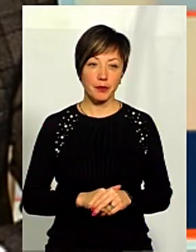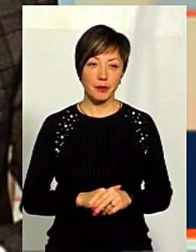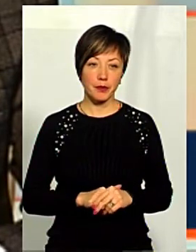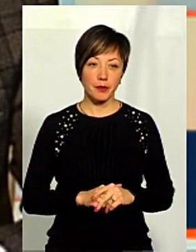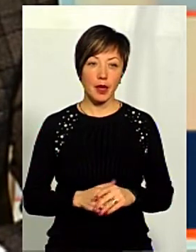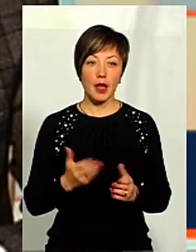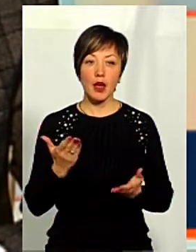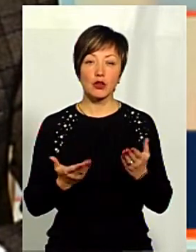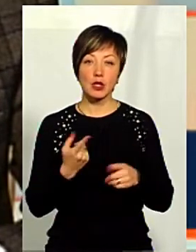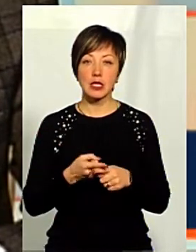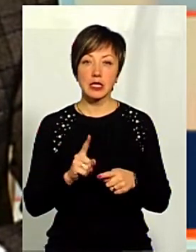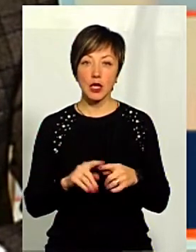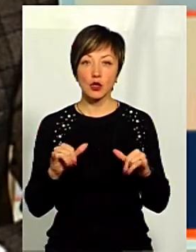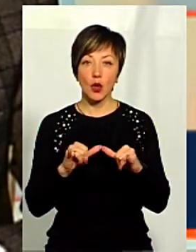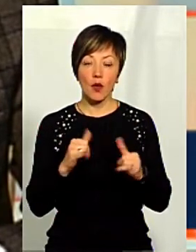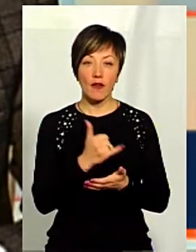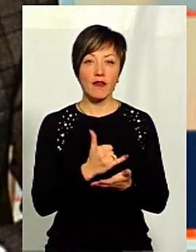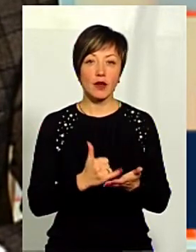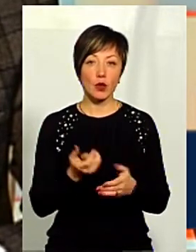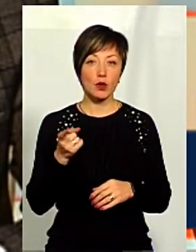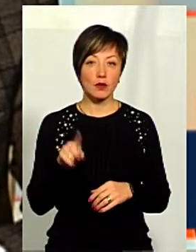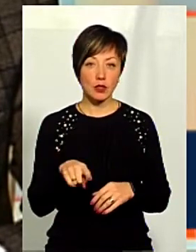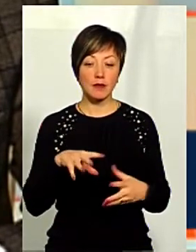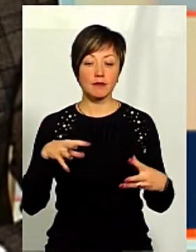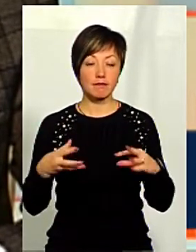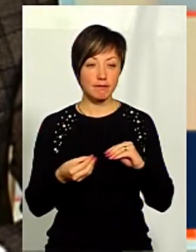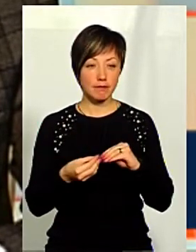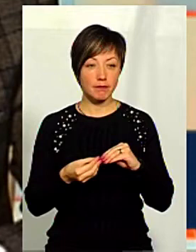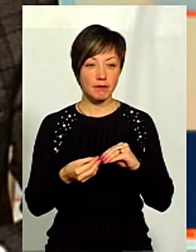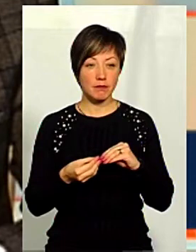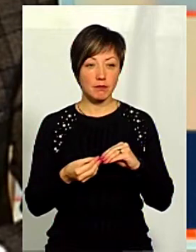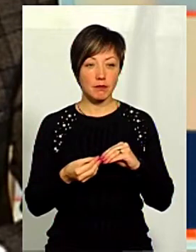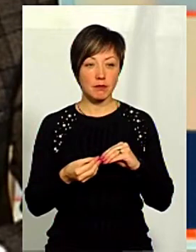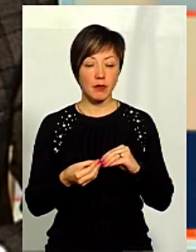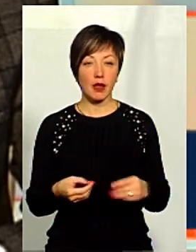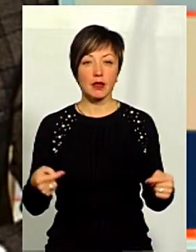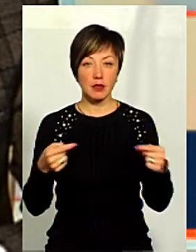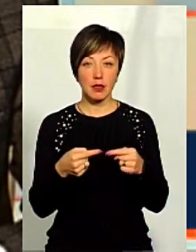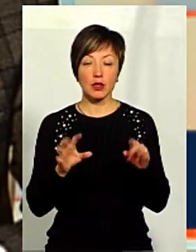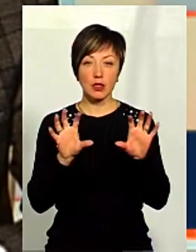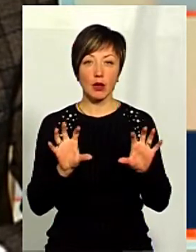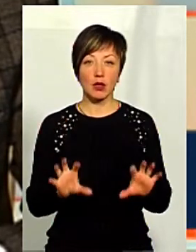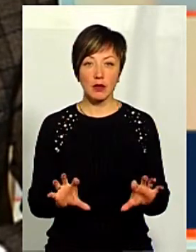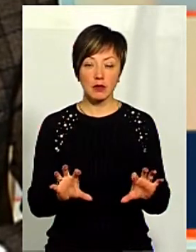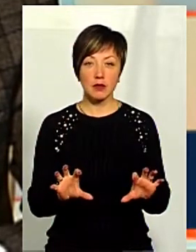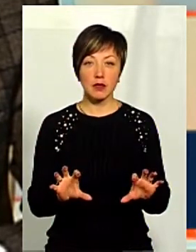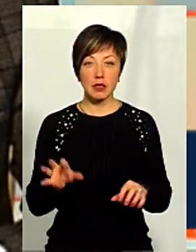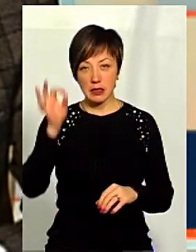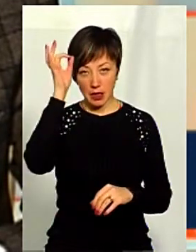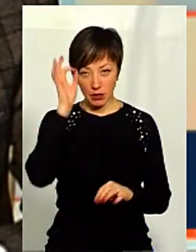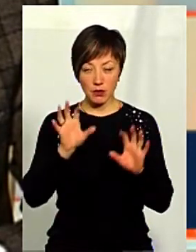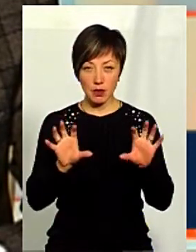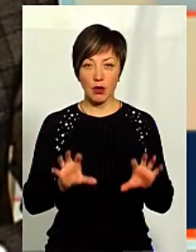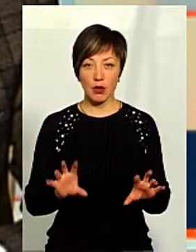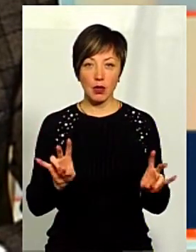роздріб. Якщо це столове вино, ми вже тоді дійшли висновку, що і як згідно законодавства, якраз я згадував